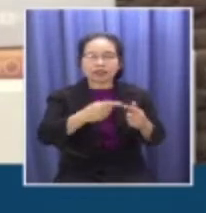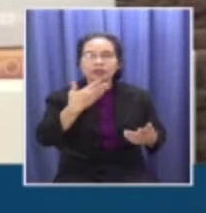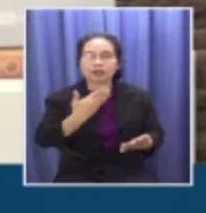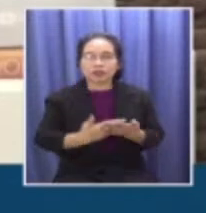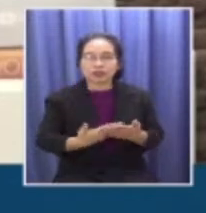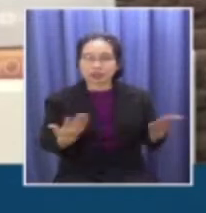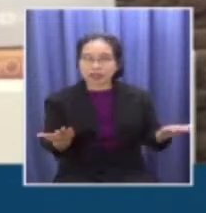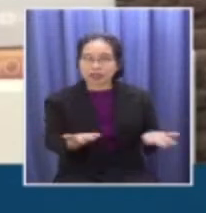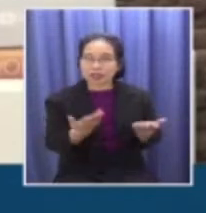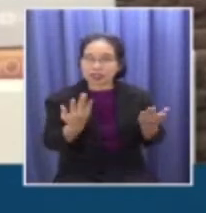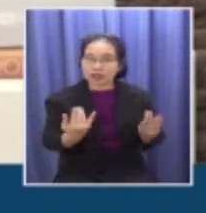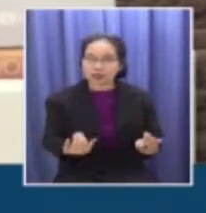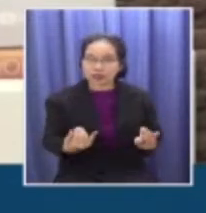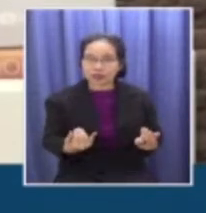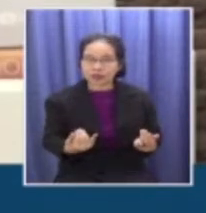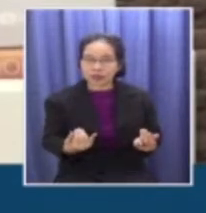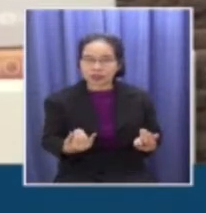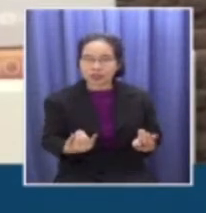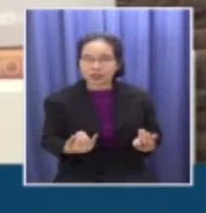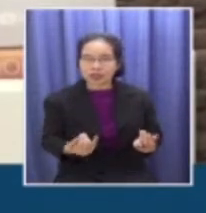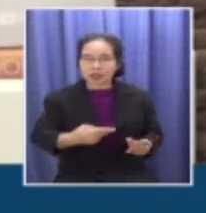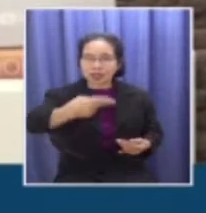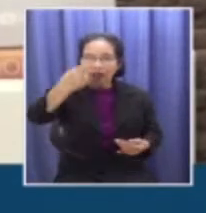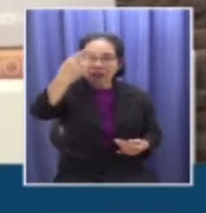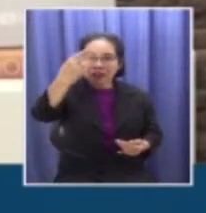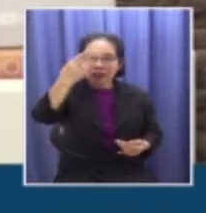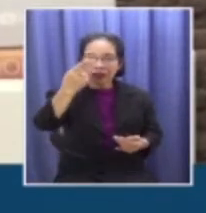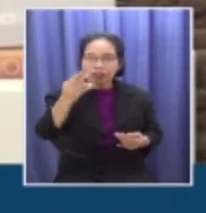deɛ wɔbɛnya no yɛ 01 oxygen wobɛwu